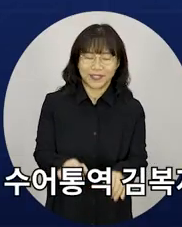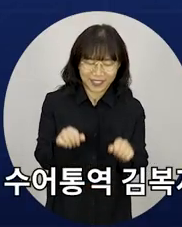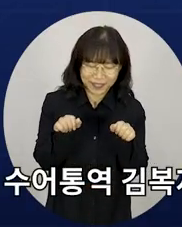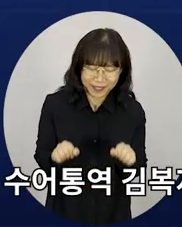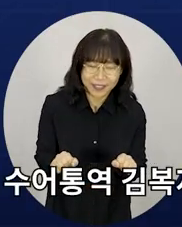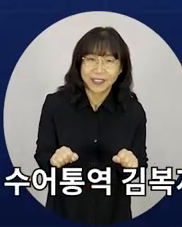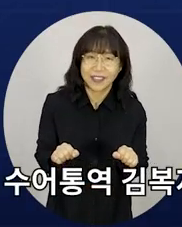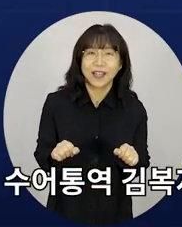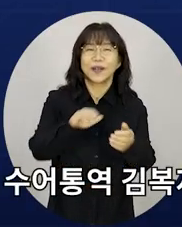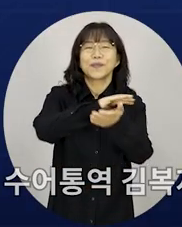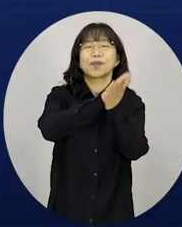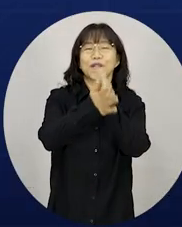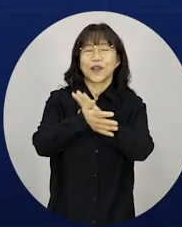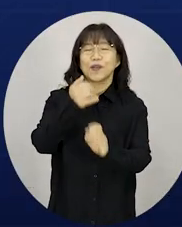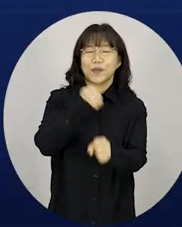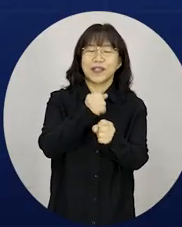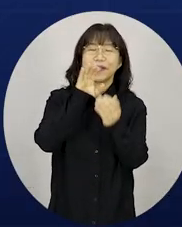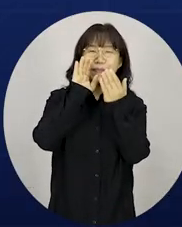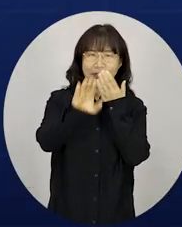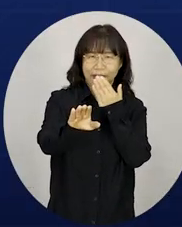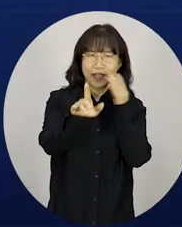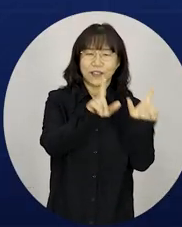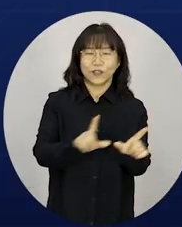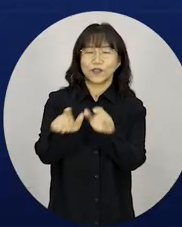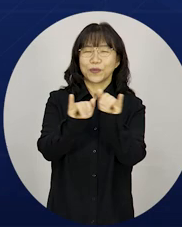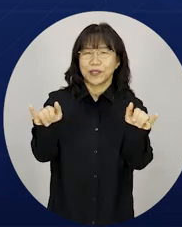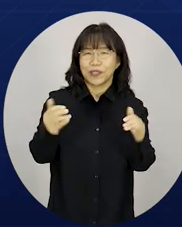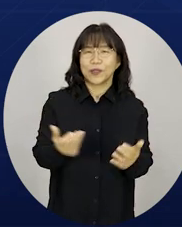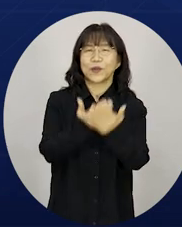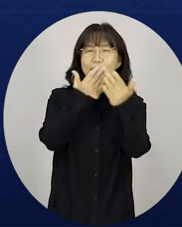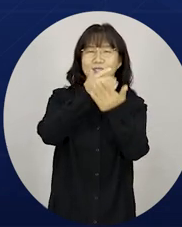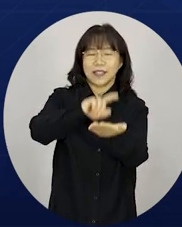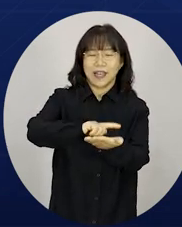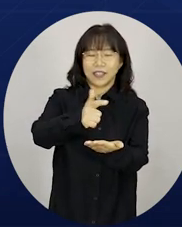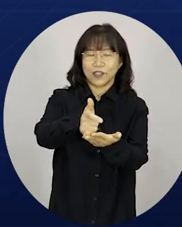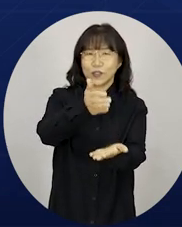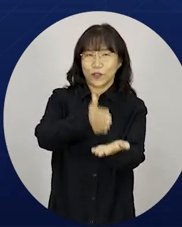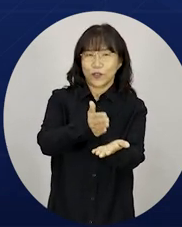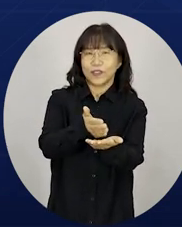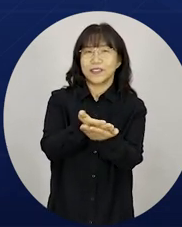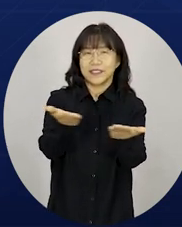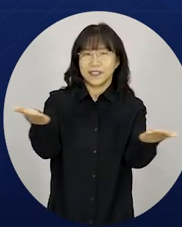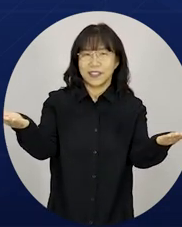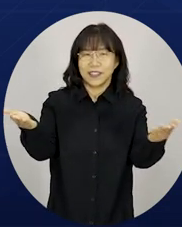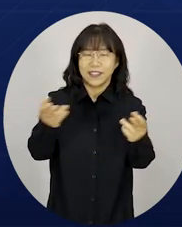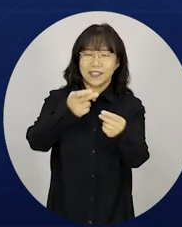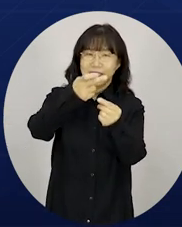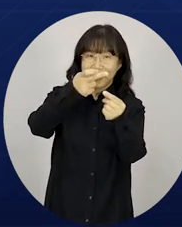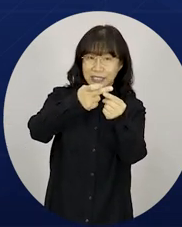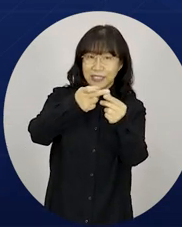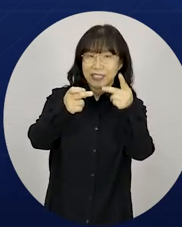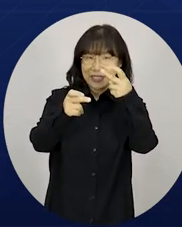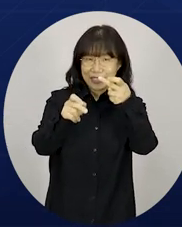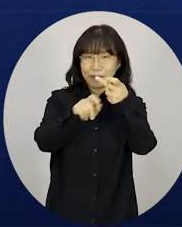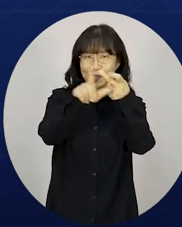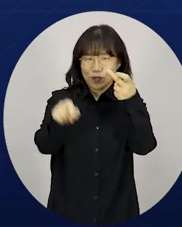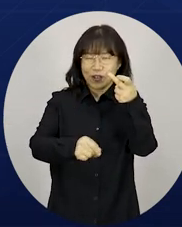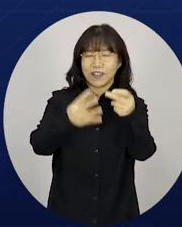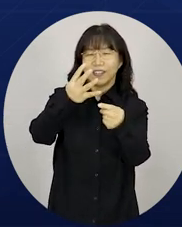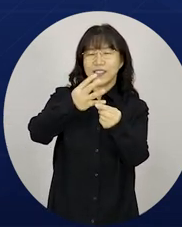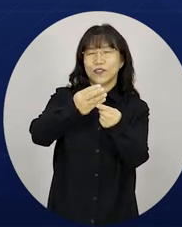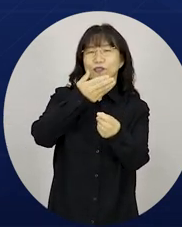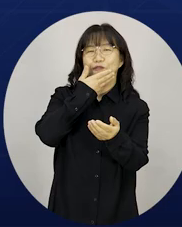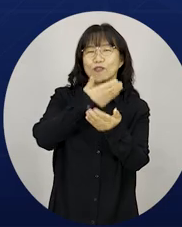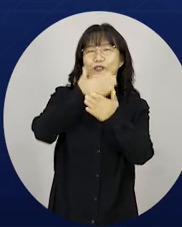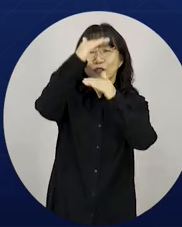국민 여러분 안녕하십니까? 변화로 만드는 미래, 국민과 도약하는 강서, 아이강서TV 김민주입니다. 12월 넷째 주